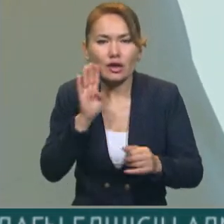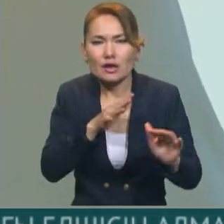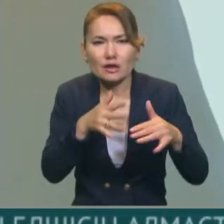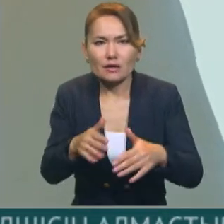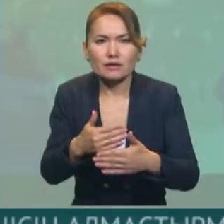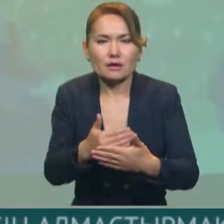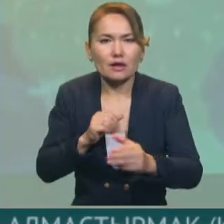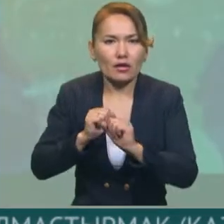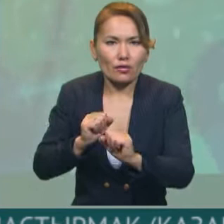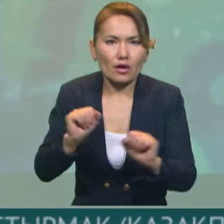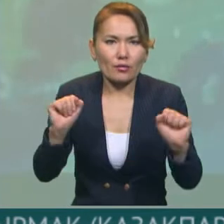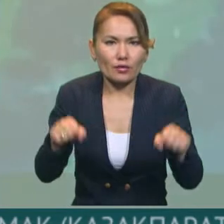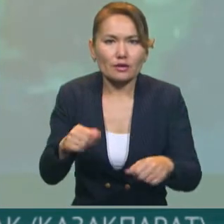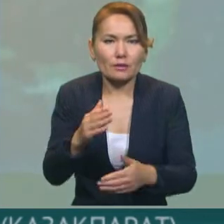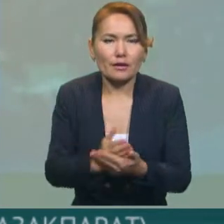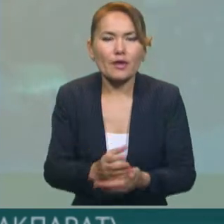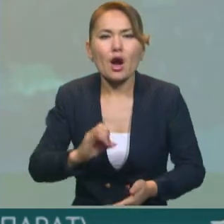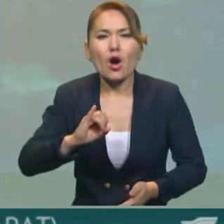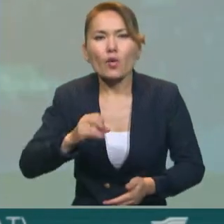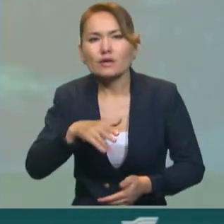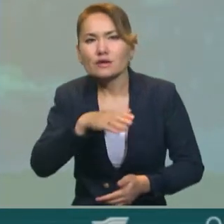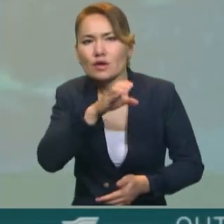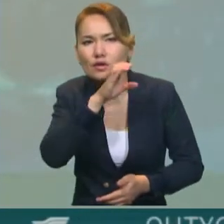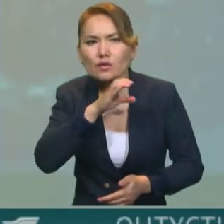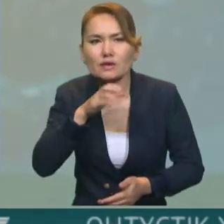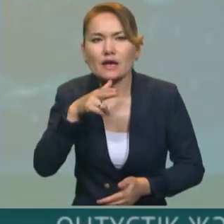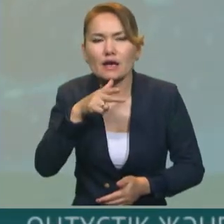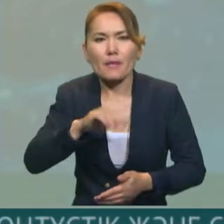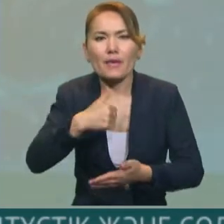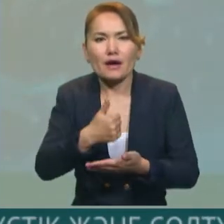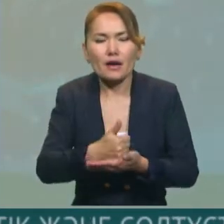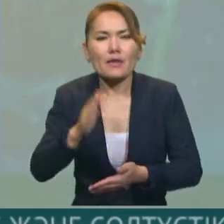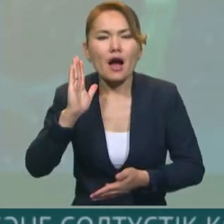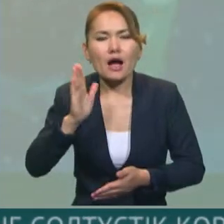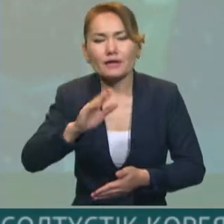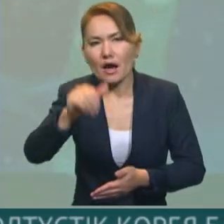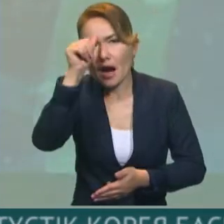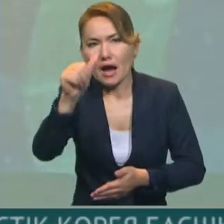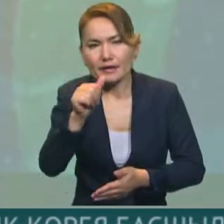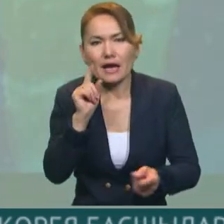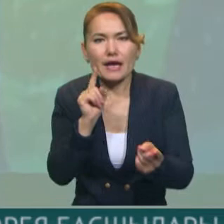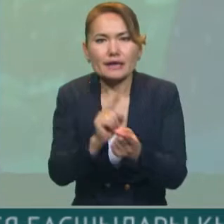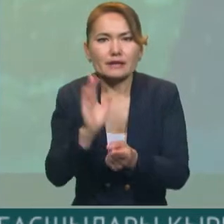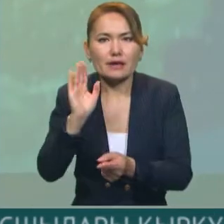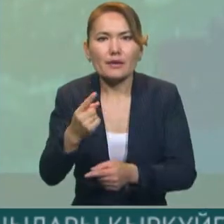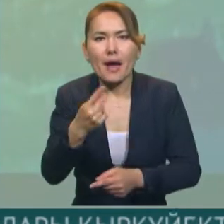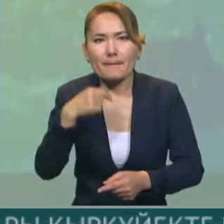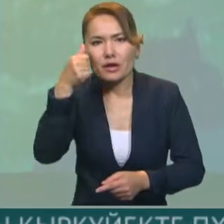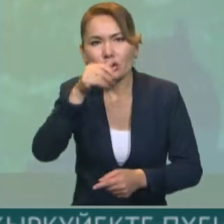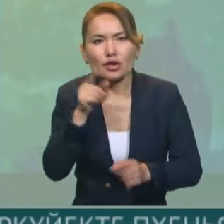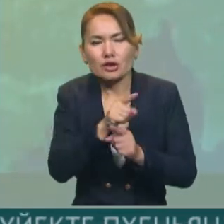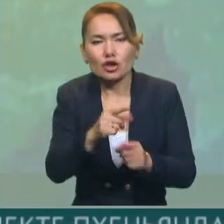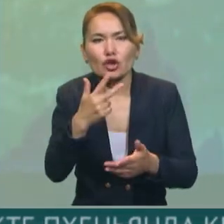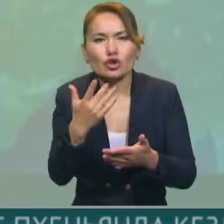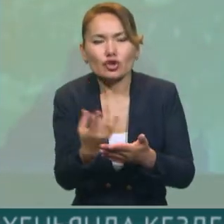шықты. Оңтүстік және солтүстік Корея басшылары алдағы айда тағы кездеседі. Тараптар осылайша бір жылдың ішінде үшінші рет